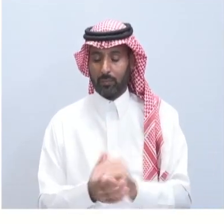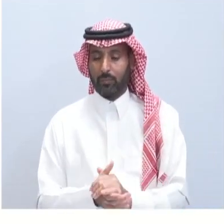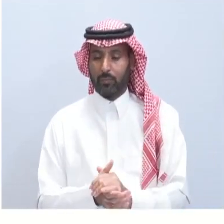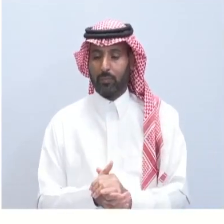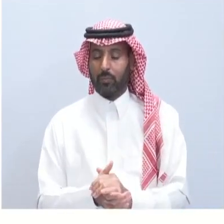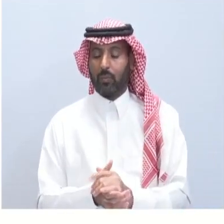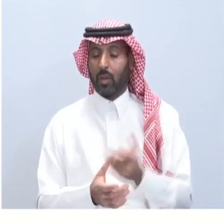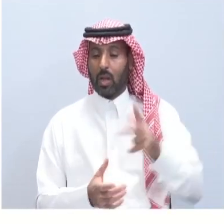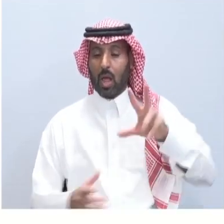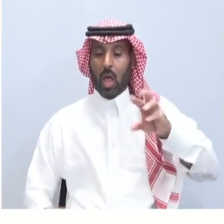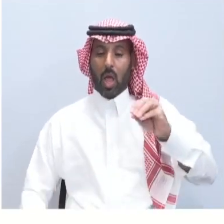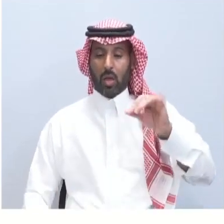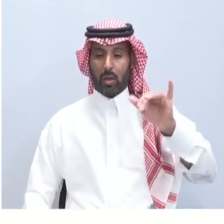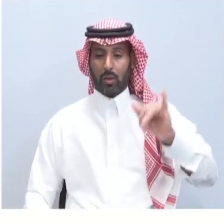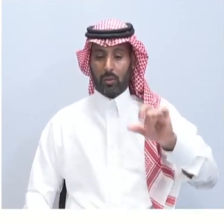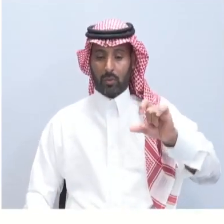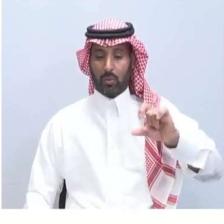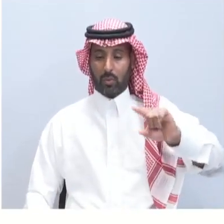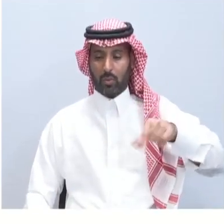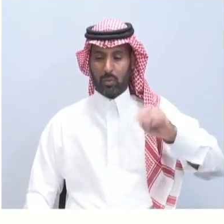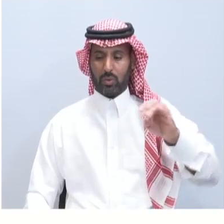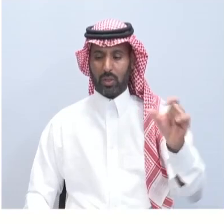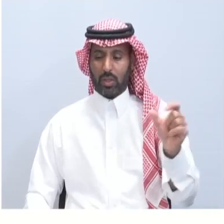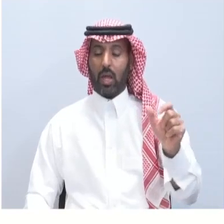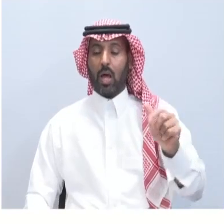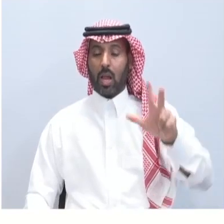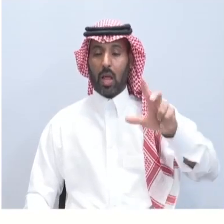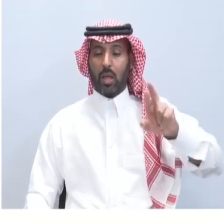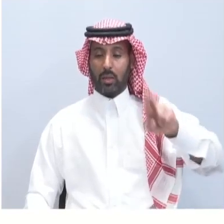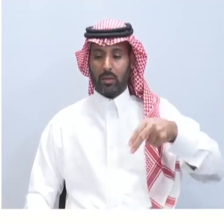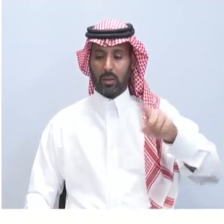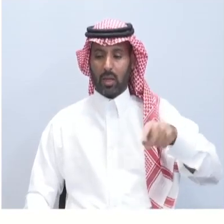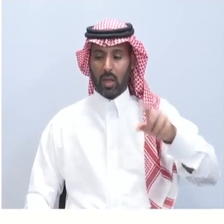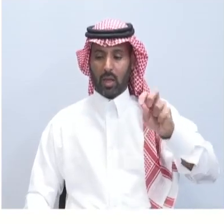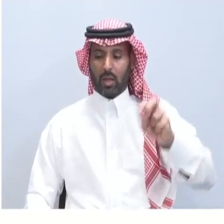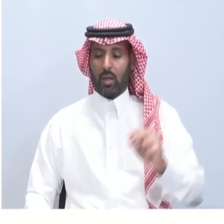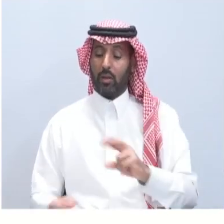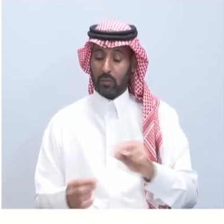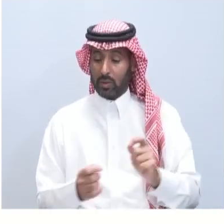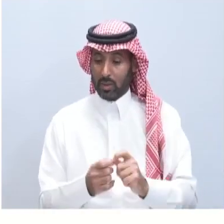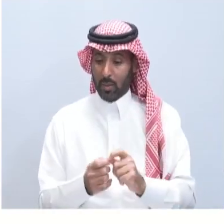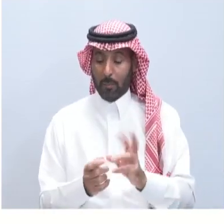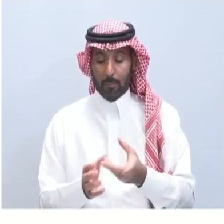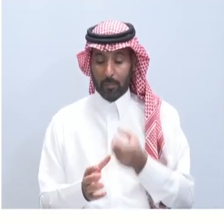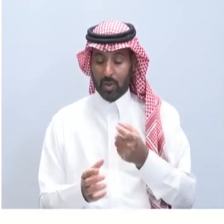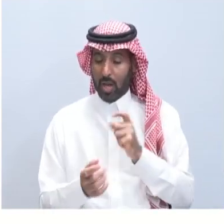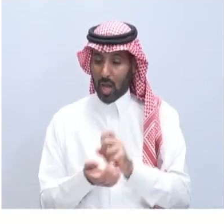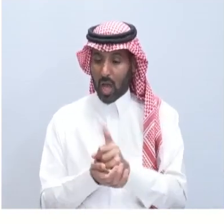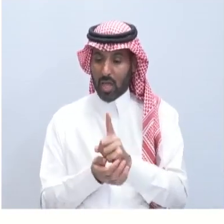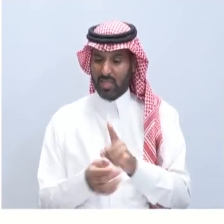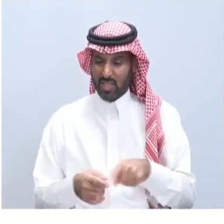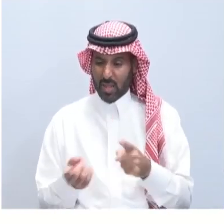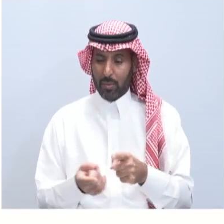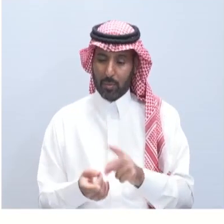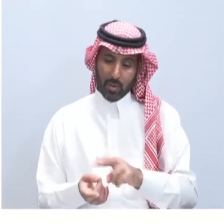للهيدروجين الازرق ذكرنا اعزائي الطلبه بان و يتم انتاجه كذلك مثل الهيدروجين الرمادي من الغاز الطبيعي مع